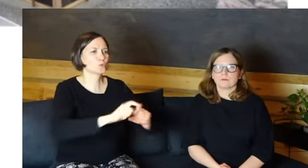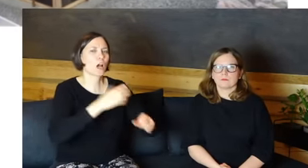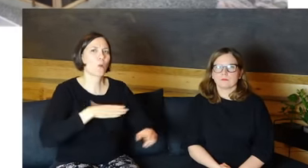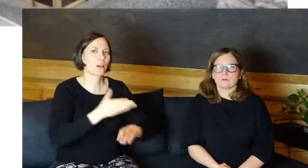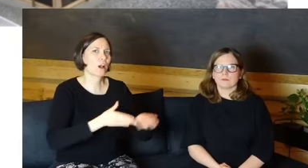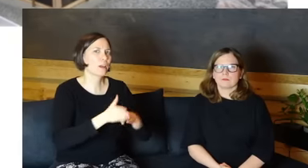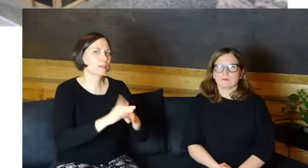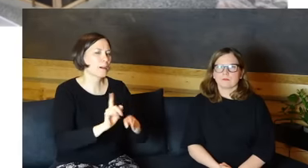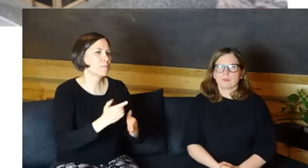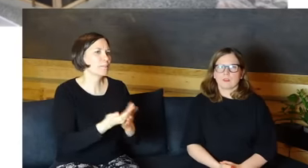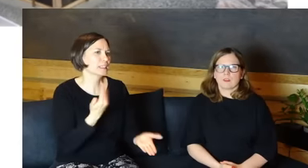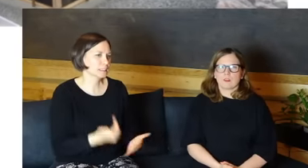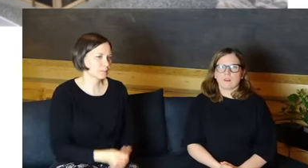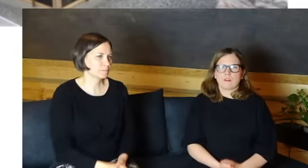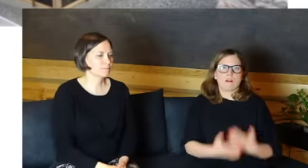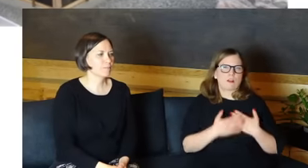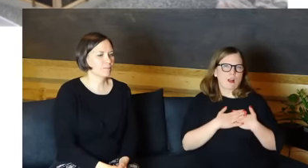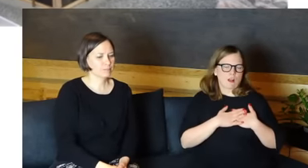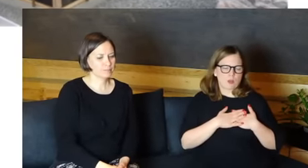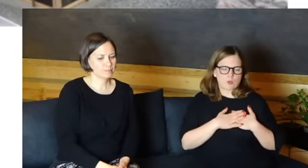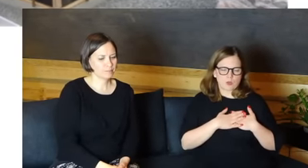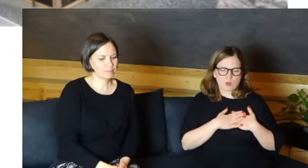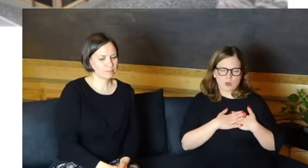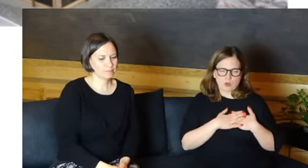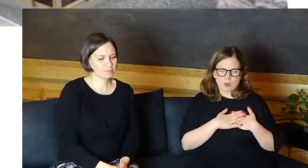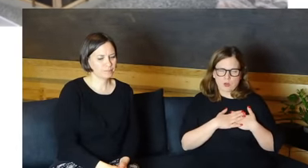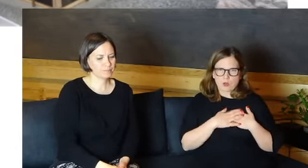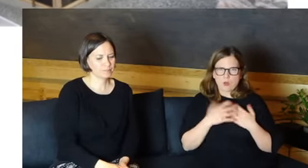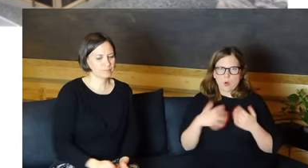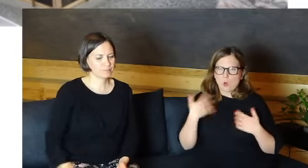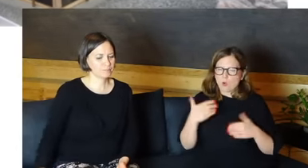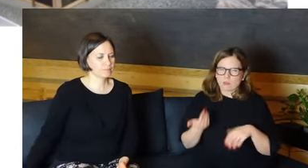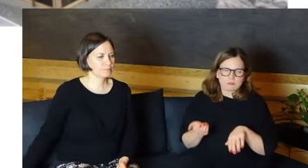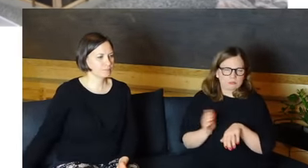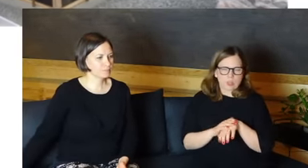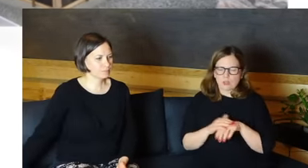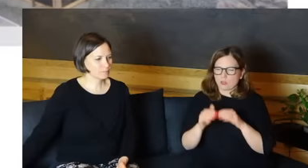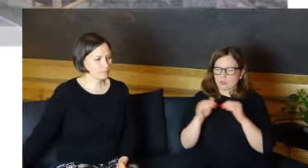Rakkaus, jäätävän kova protaso vai luova hulluus?